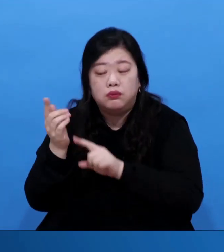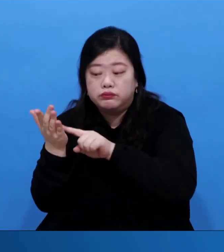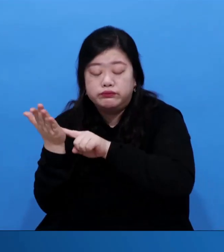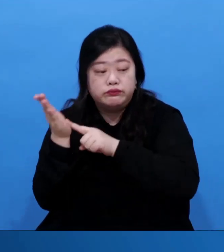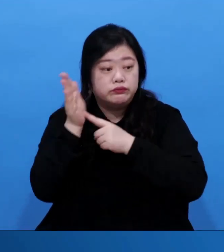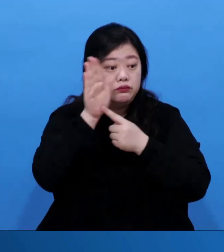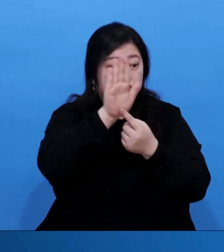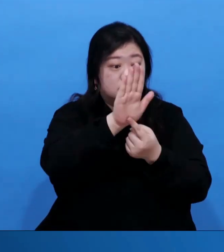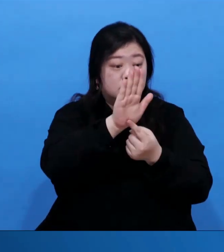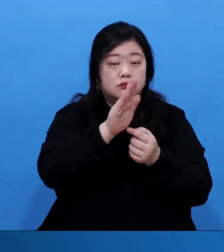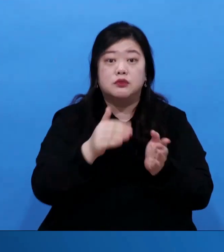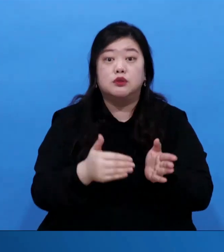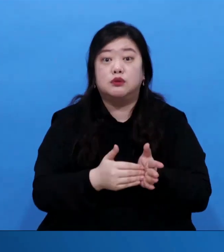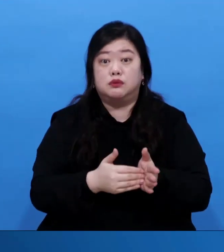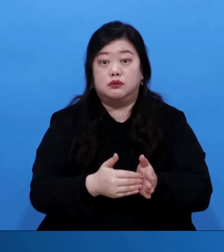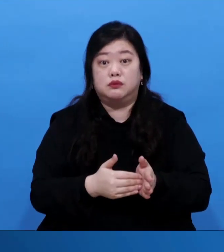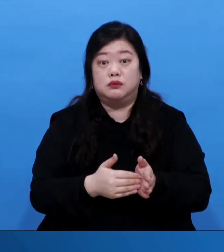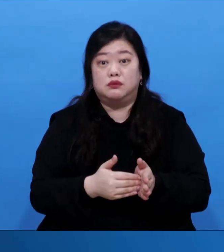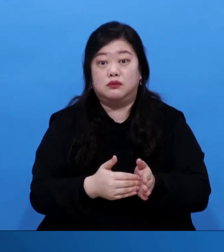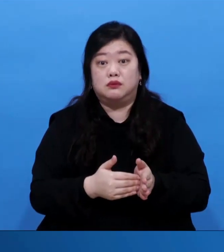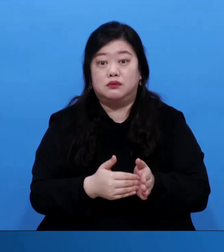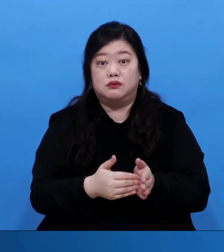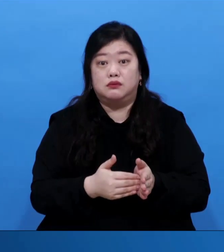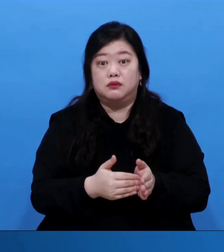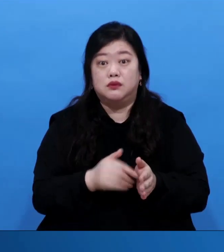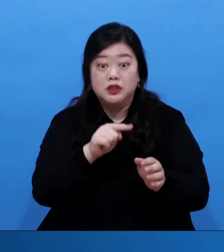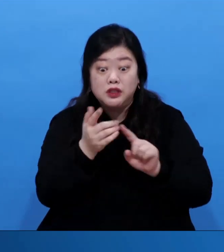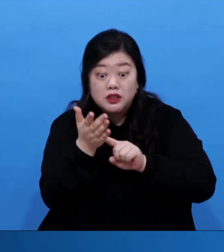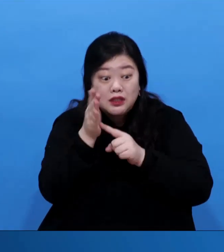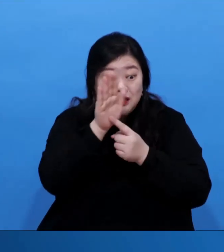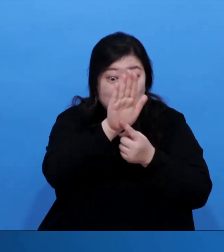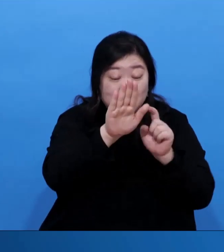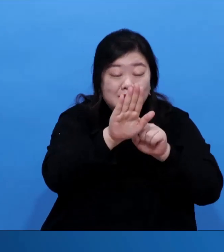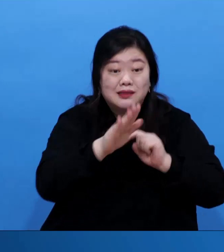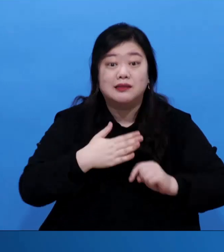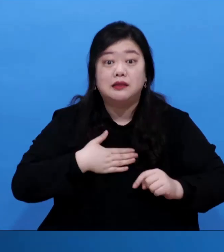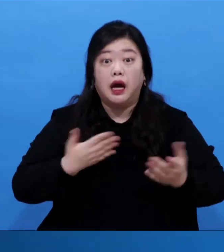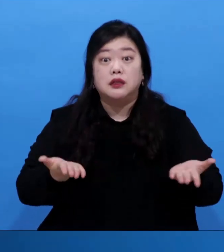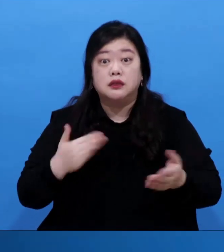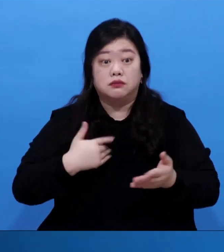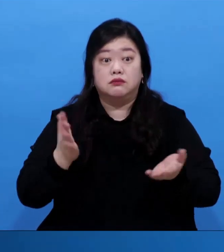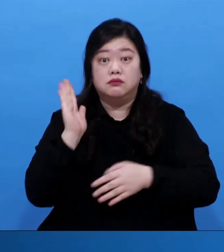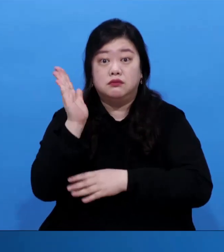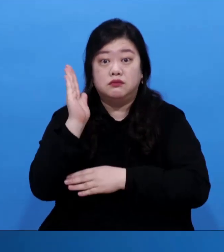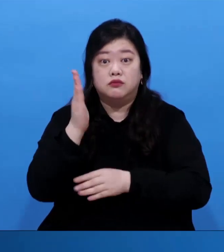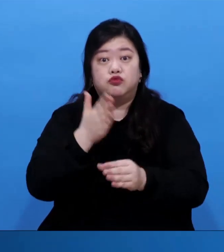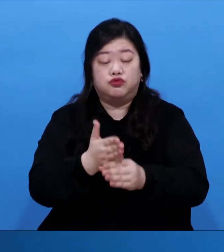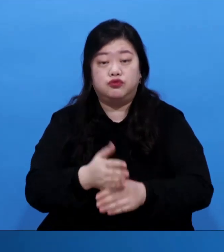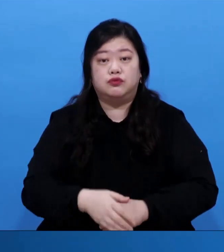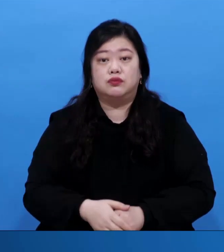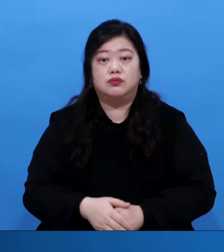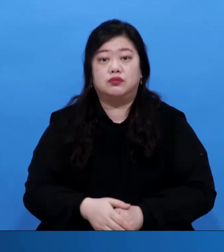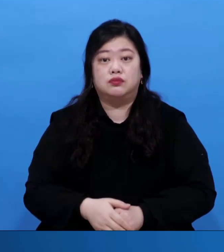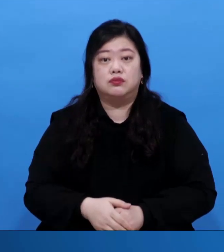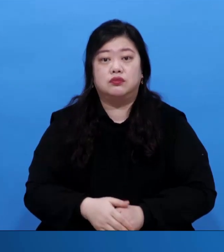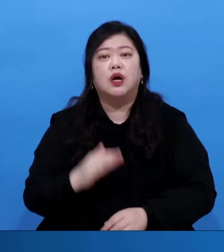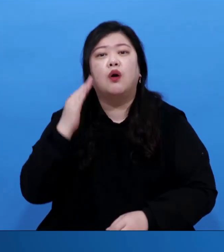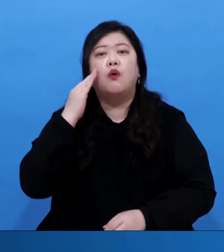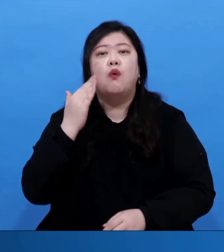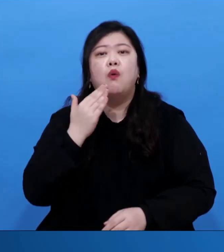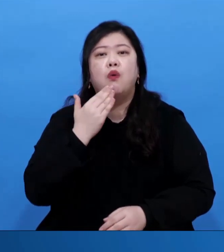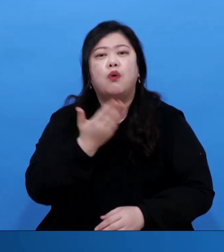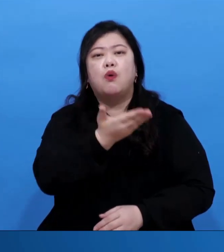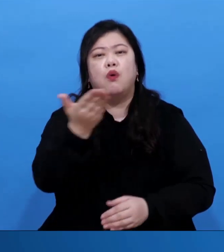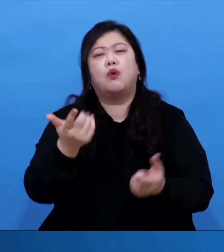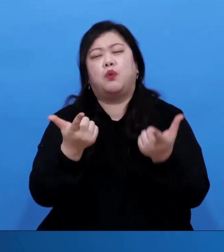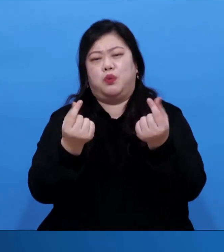He wants us to transmit. 지금 this. 제가 그 얘기를 하고 있는 겁니다. And right now, this is what I'm talking about, right? 이 노인들을 딱 붙잡고 기도했어요. And so our hearing impaired hold